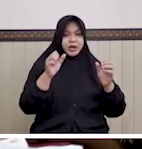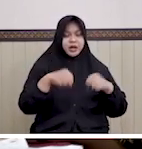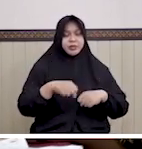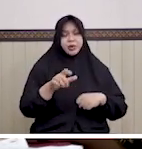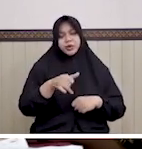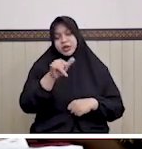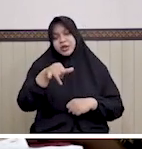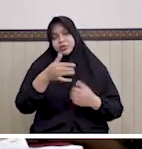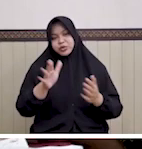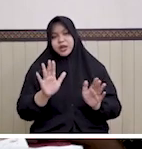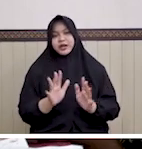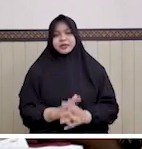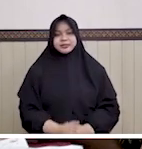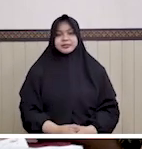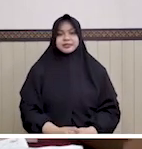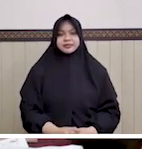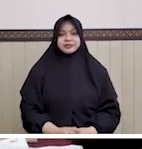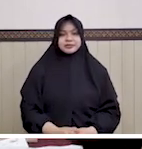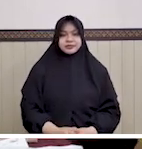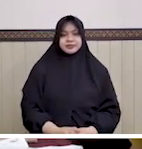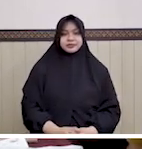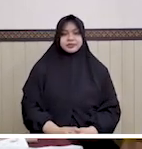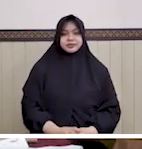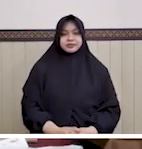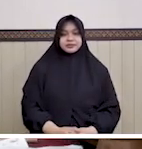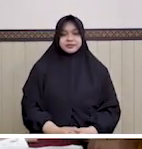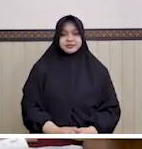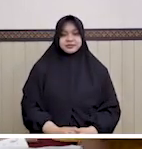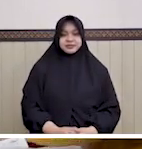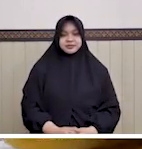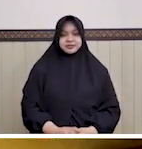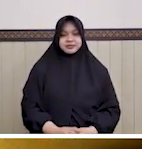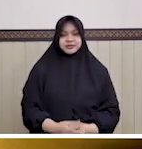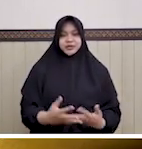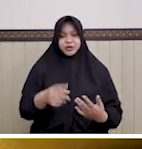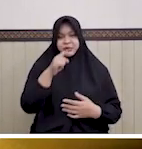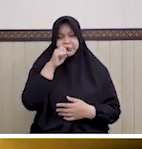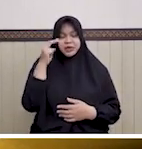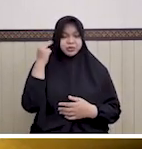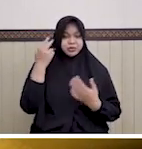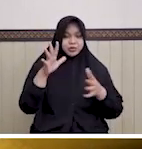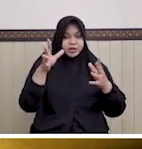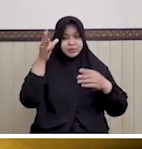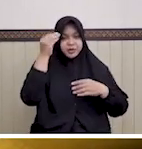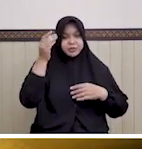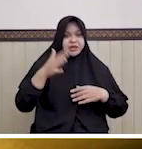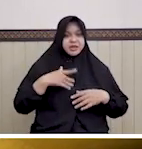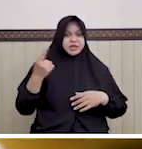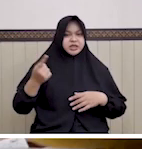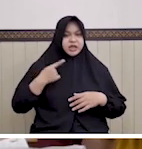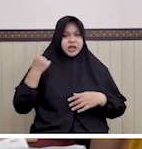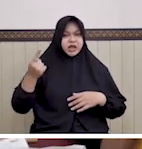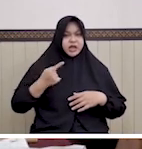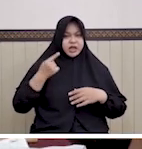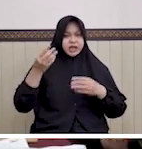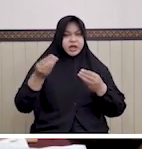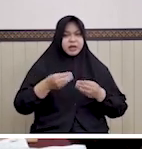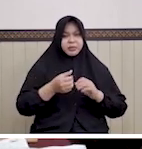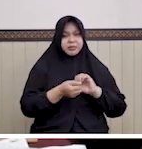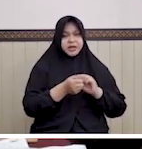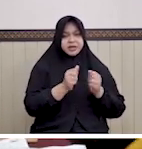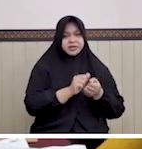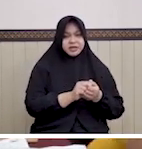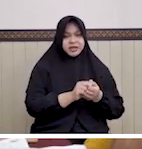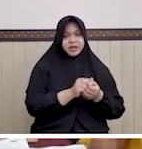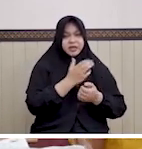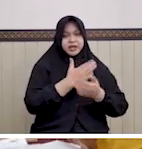Hah Sudah paham ini Wonosobo ibu dapat karena saya saking seringnya dalam dapat perkara